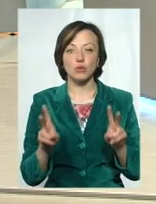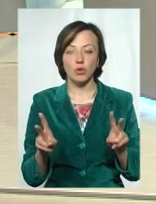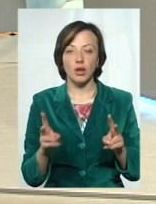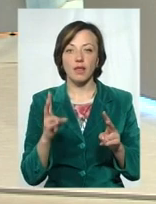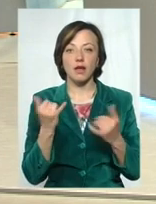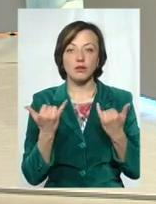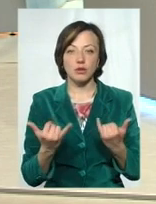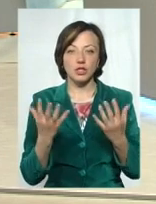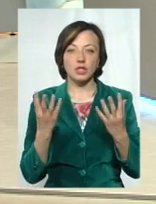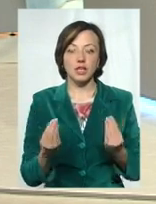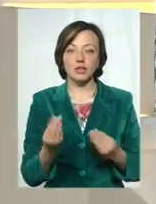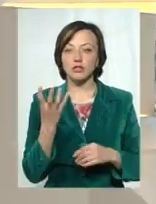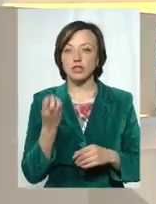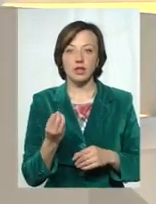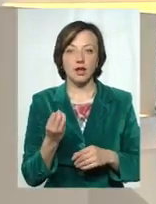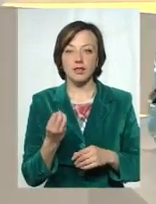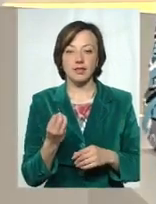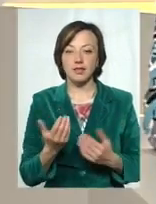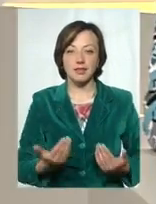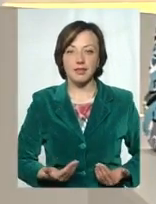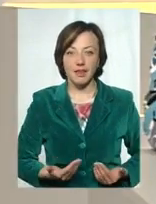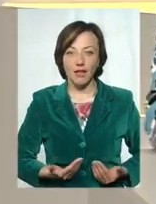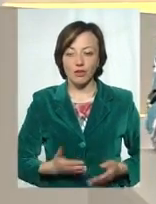на сьогоднішній день ще не дожив до